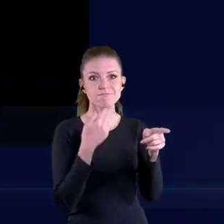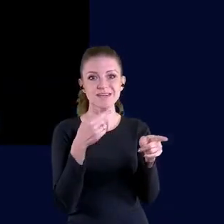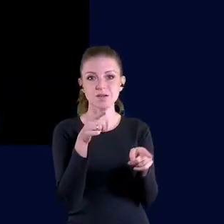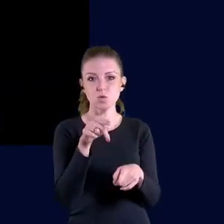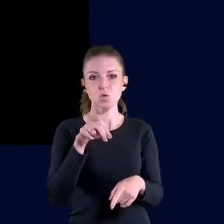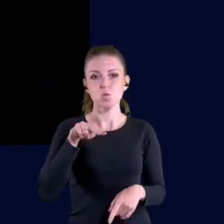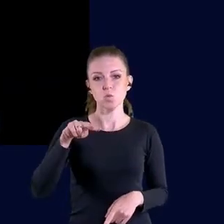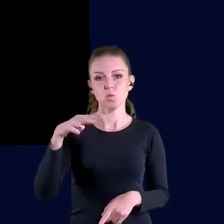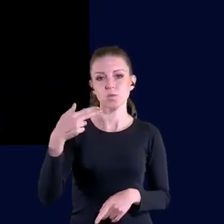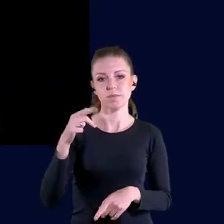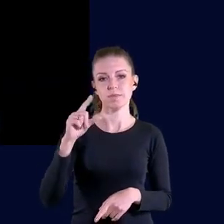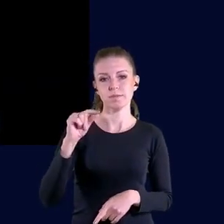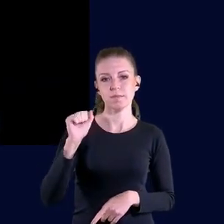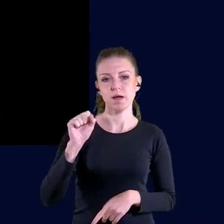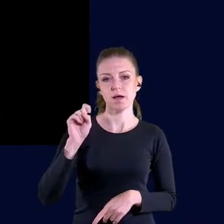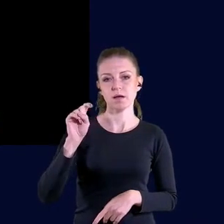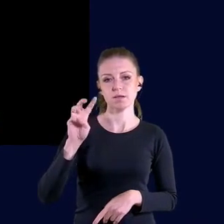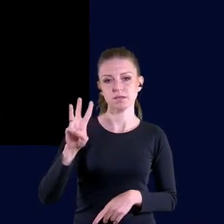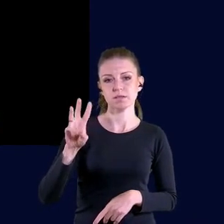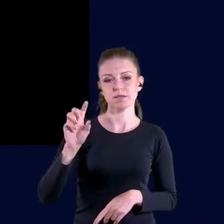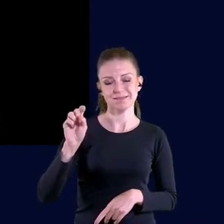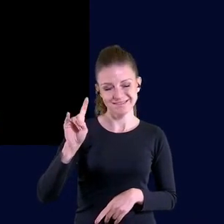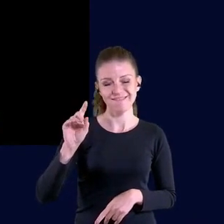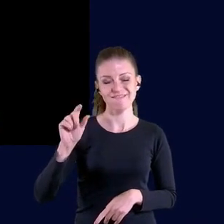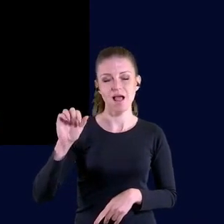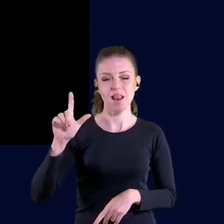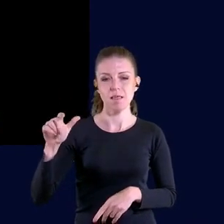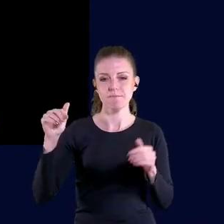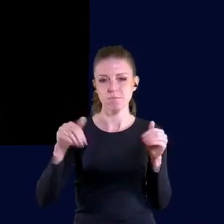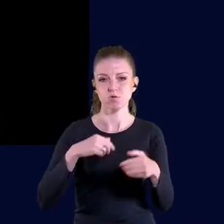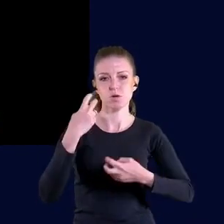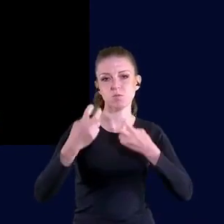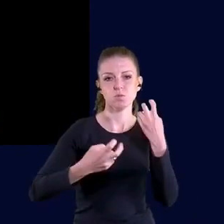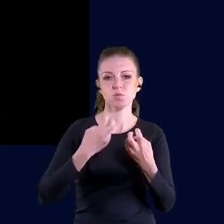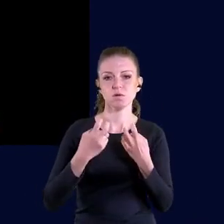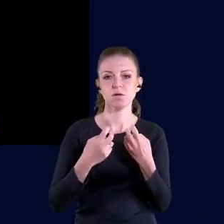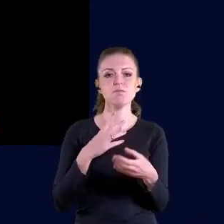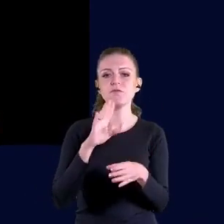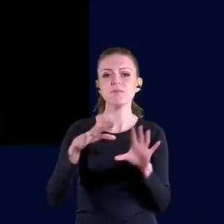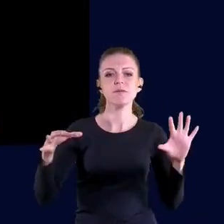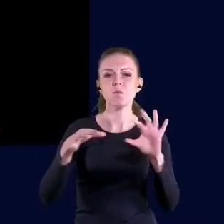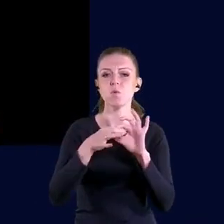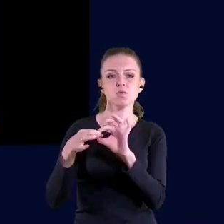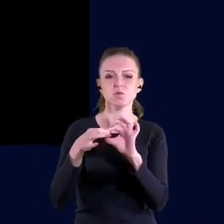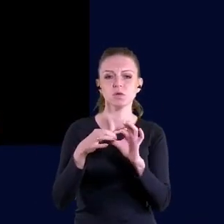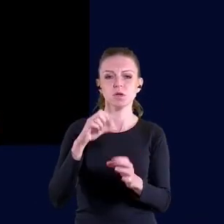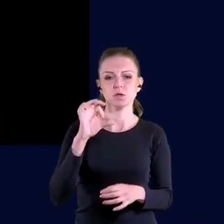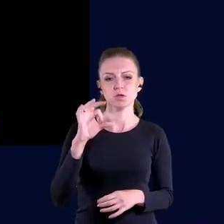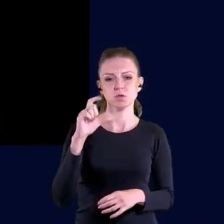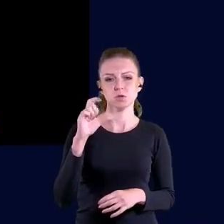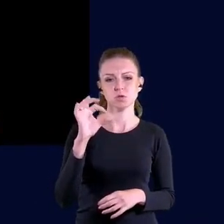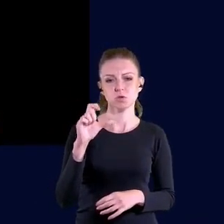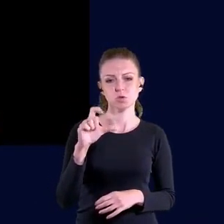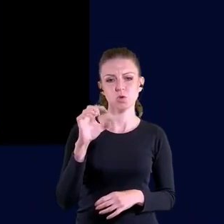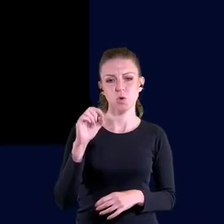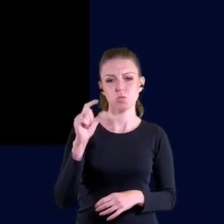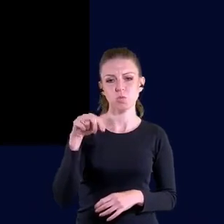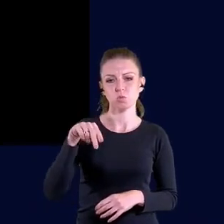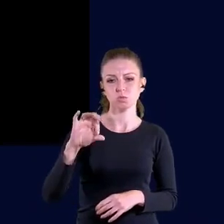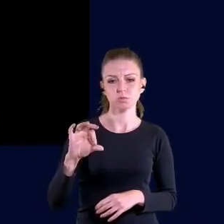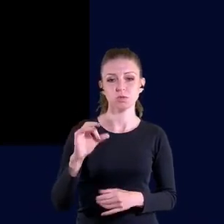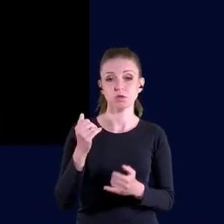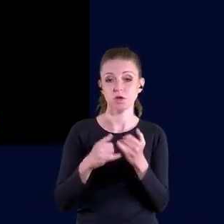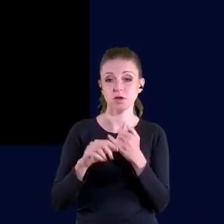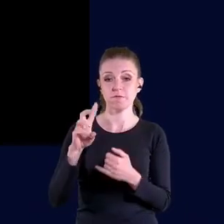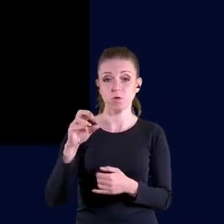jest zintegrowana z różnymi prestiżowymi serwisami takimi hokus i Booster że nawet jak jest zamknięty z kupujcie